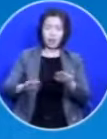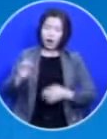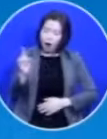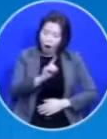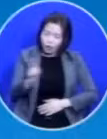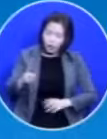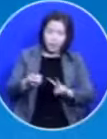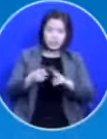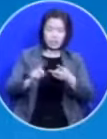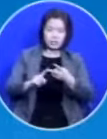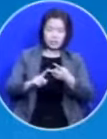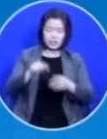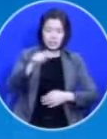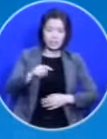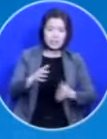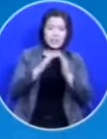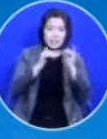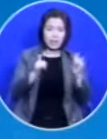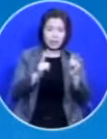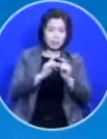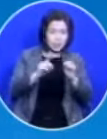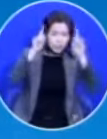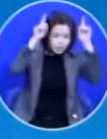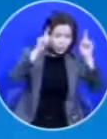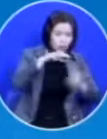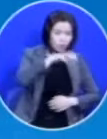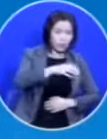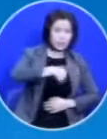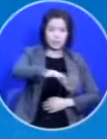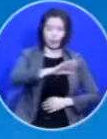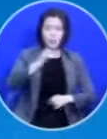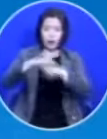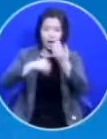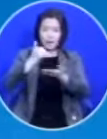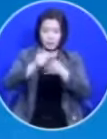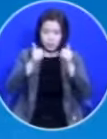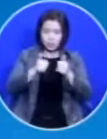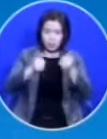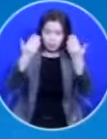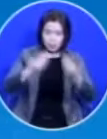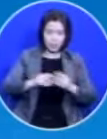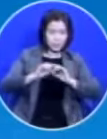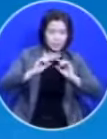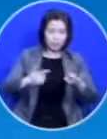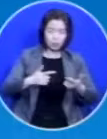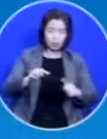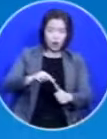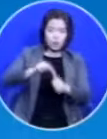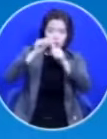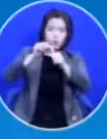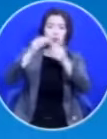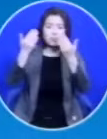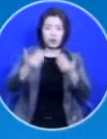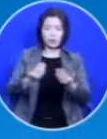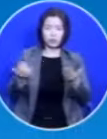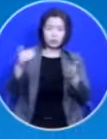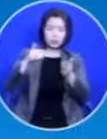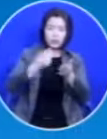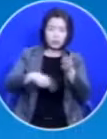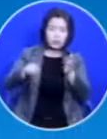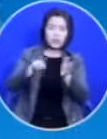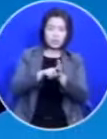사람들이 지옥에 가지 않고 하나님의 심판받지 않고 구록 하게하기 위하여